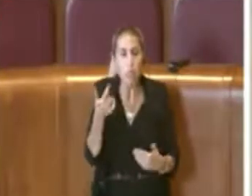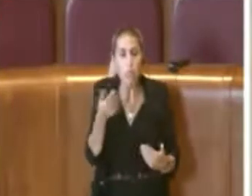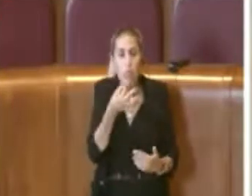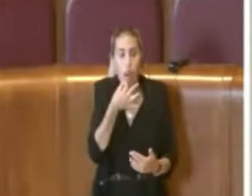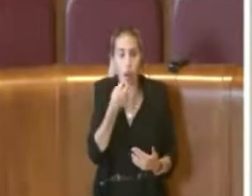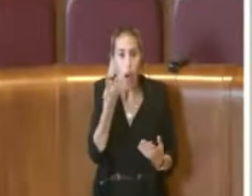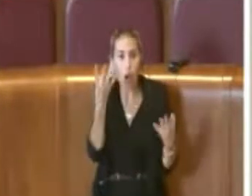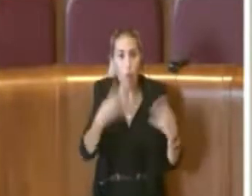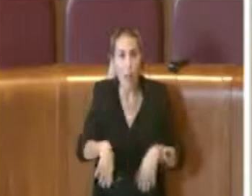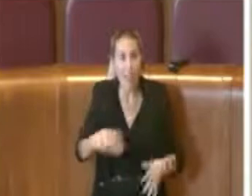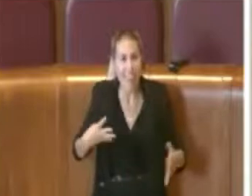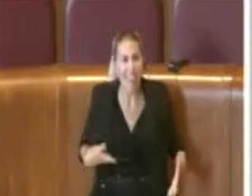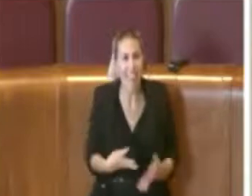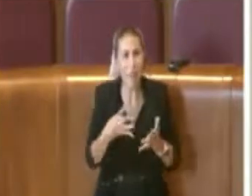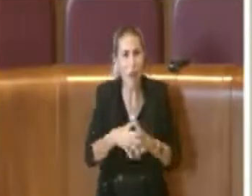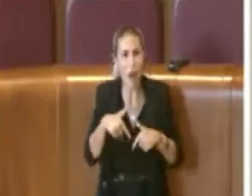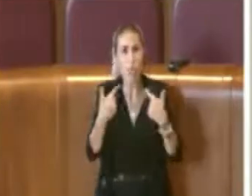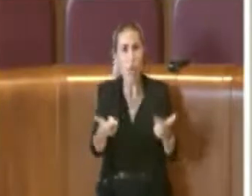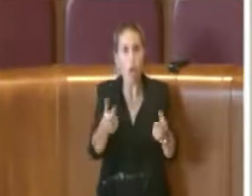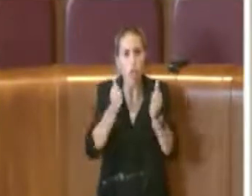a grave disagio